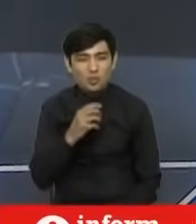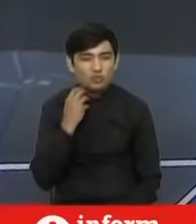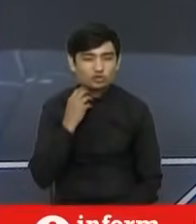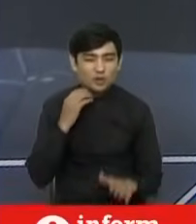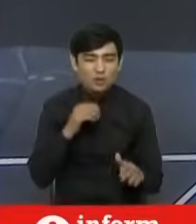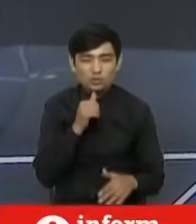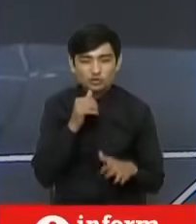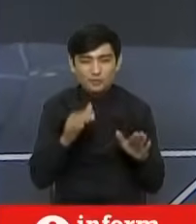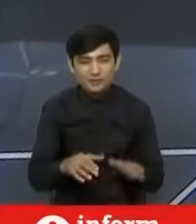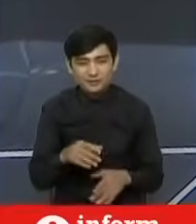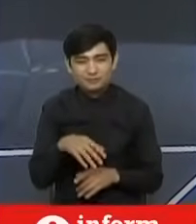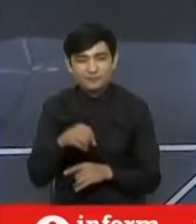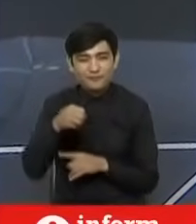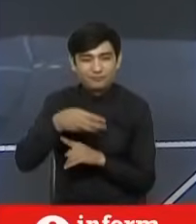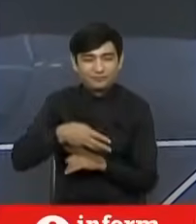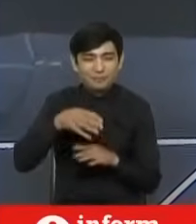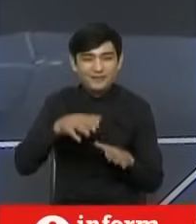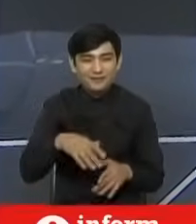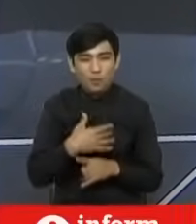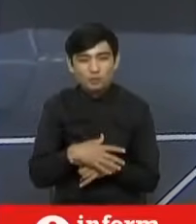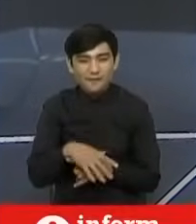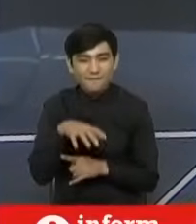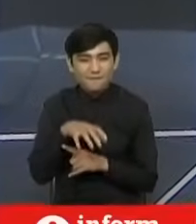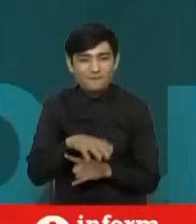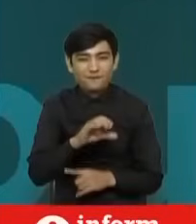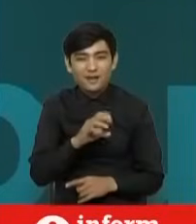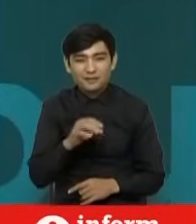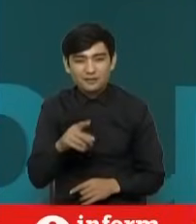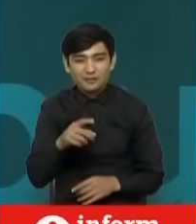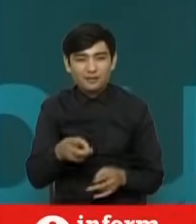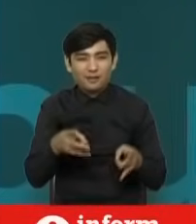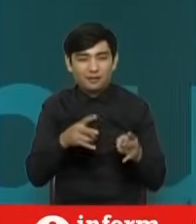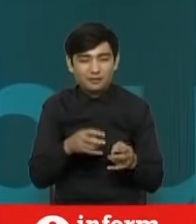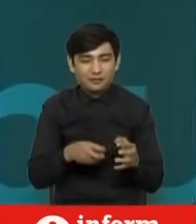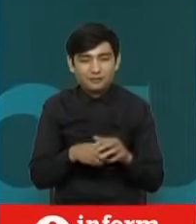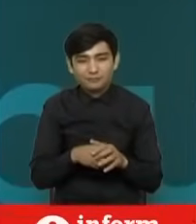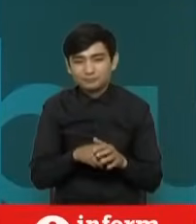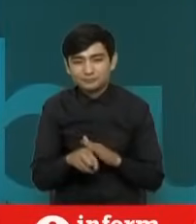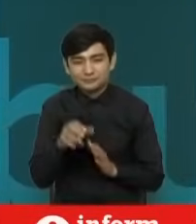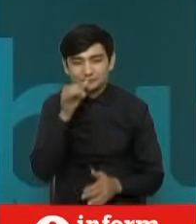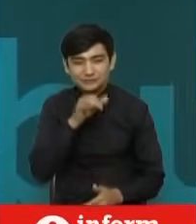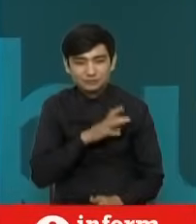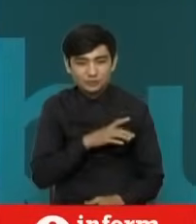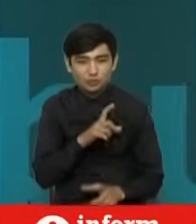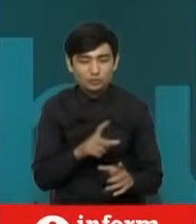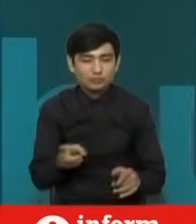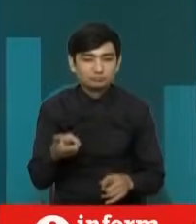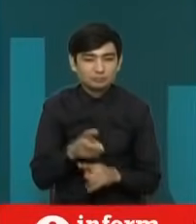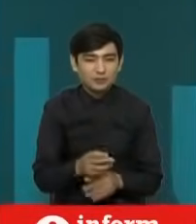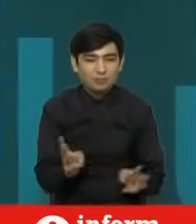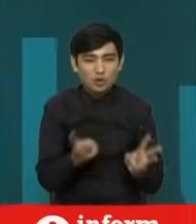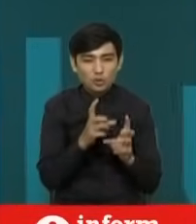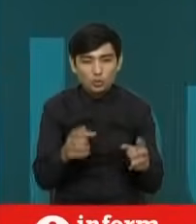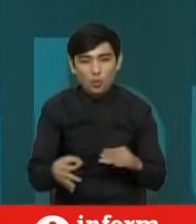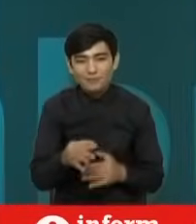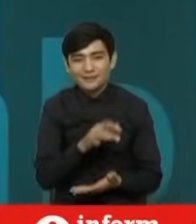фонарном столбе птицу заметили неравнодушные горожане. На место происшествия прибыли пожарные